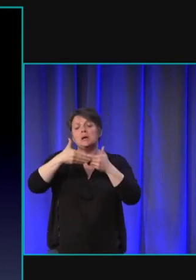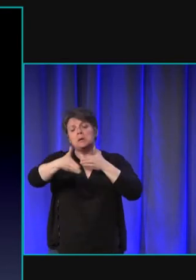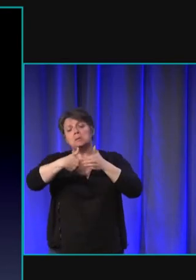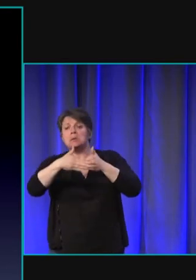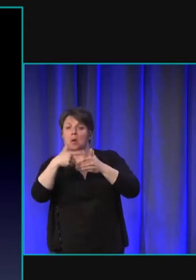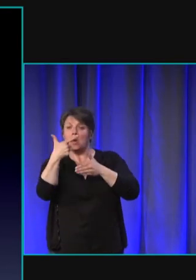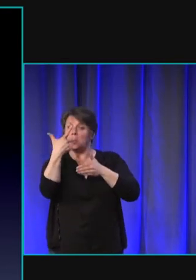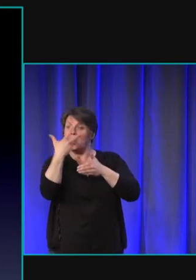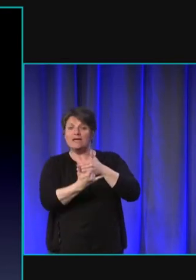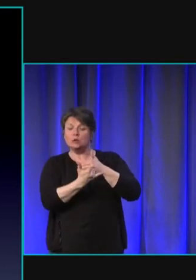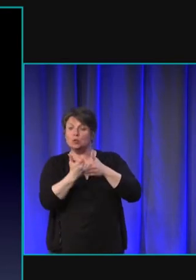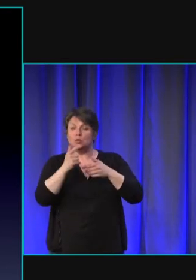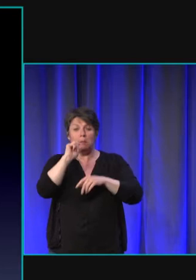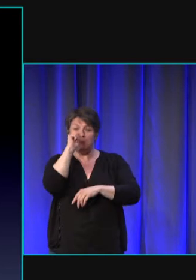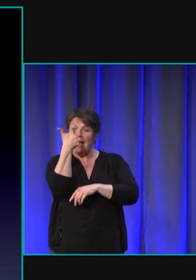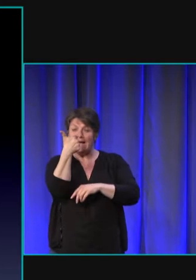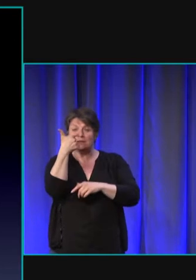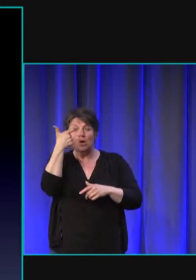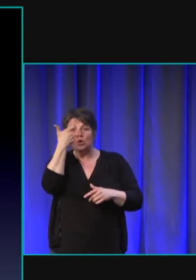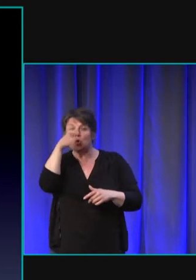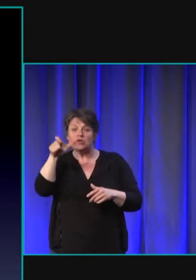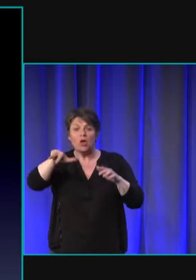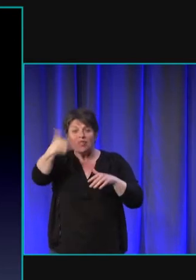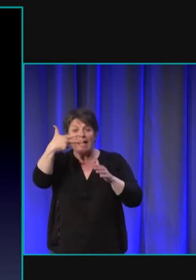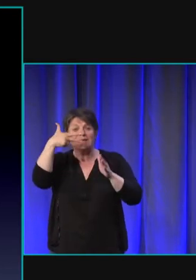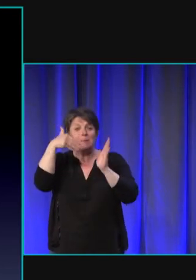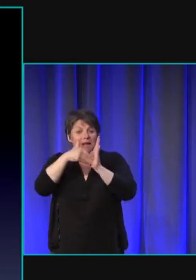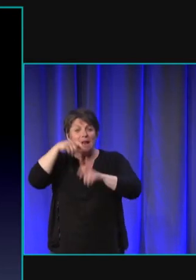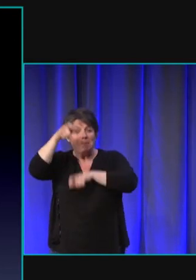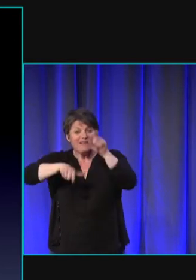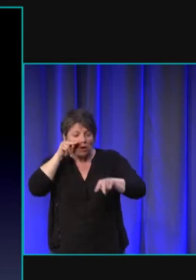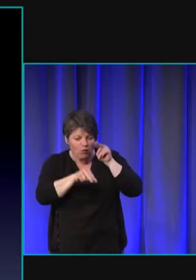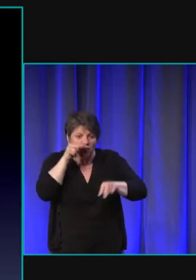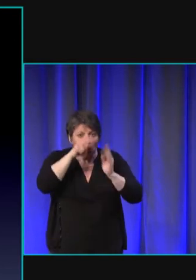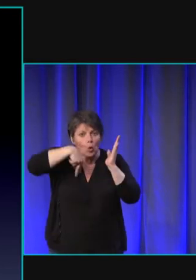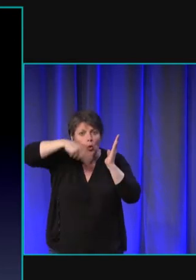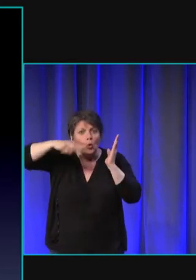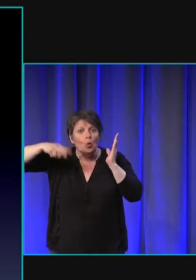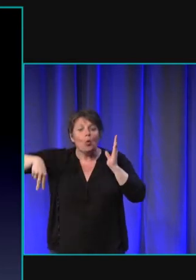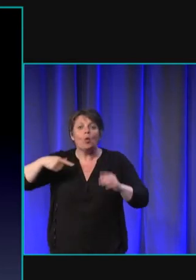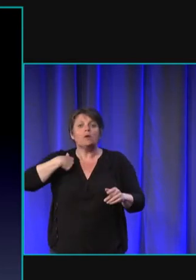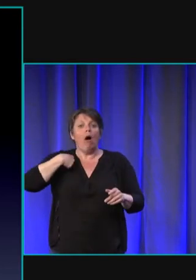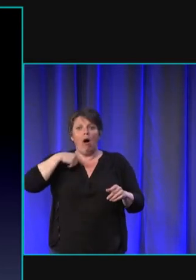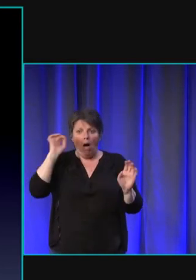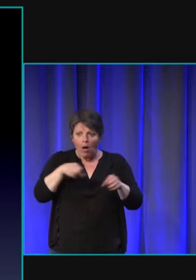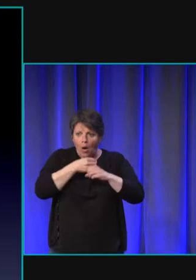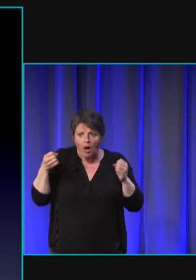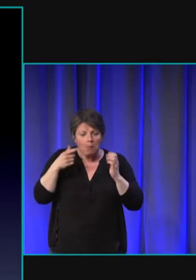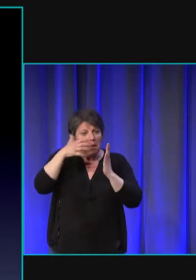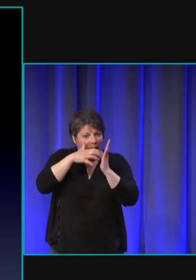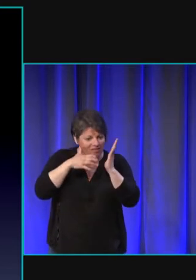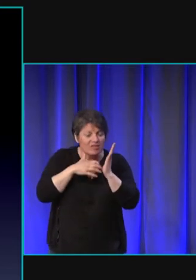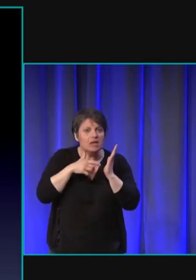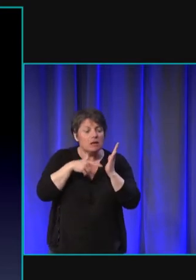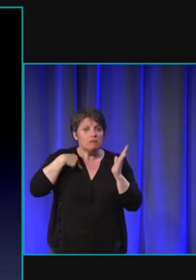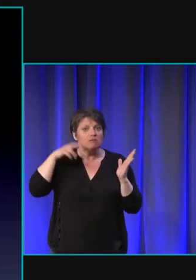on a eu près de 213 000 vues, ce qui est considérable pour un article. Et donc, on a